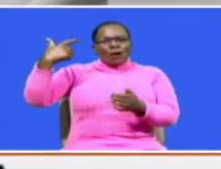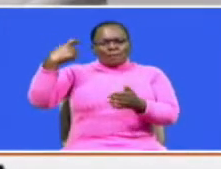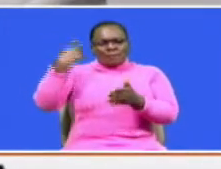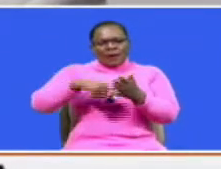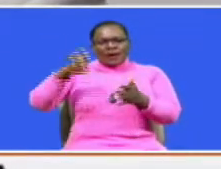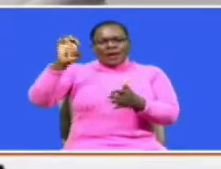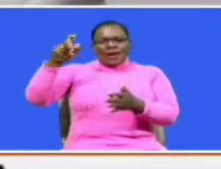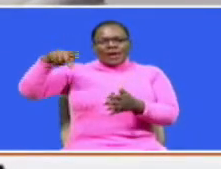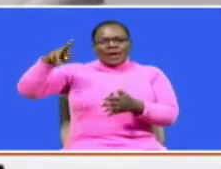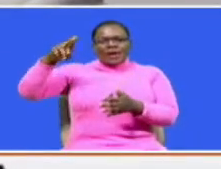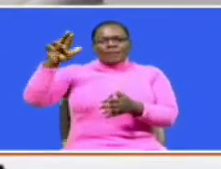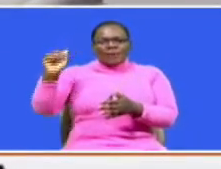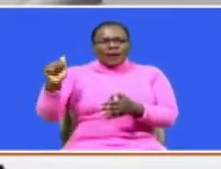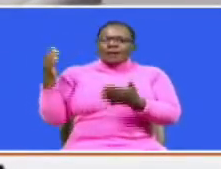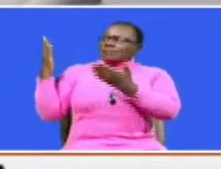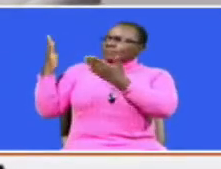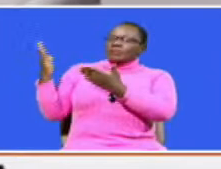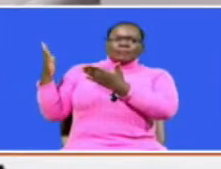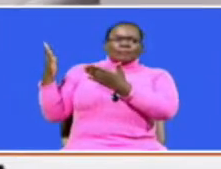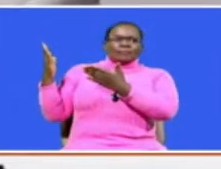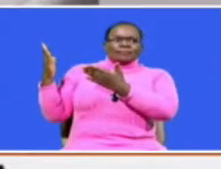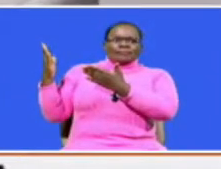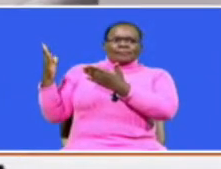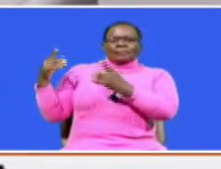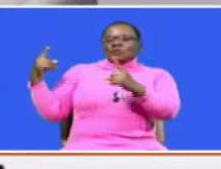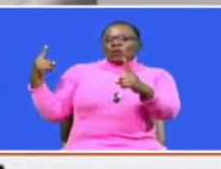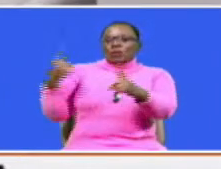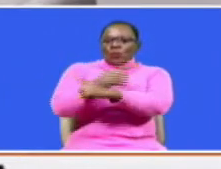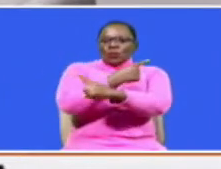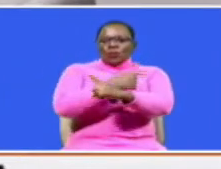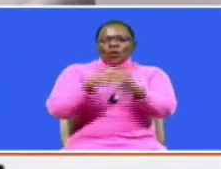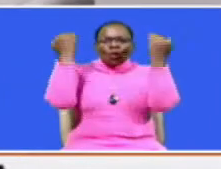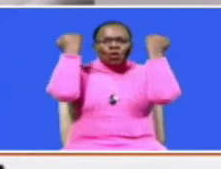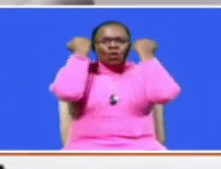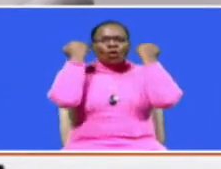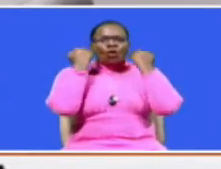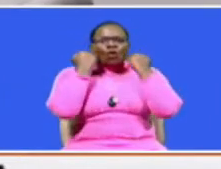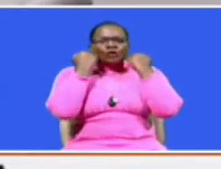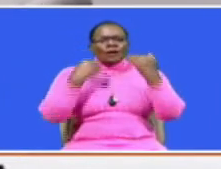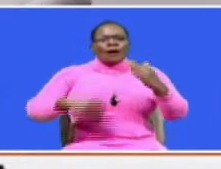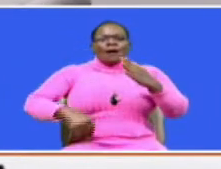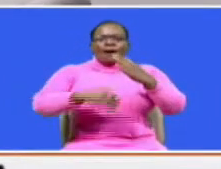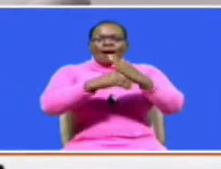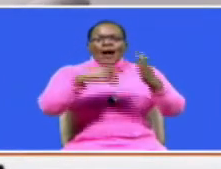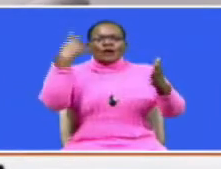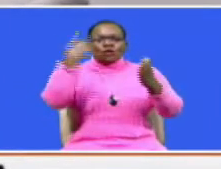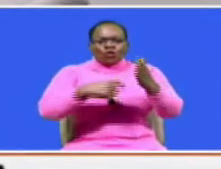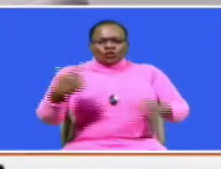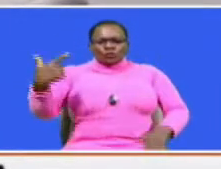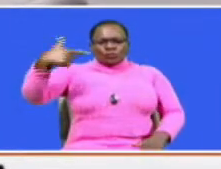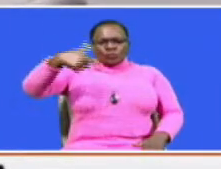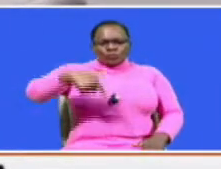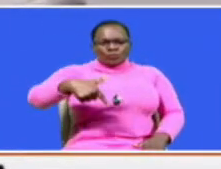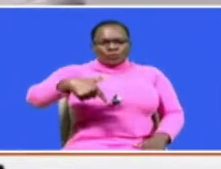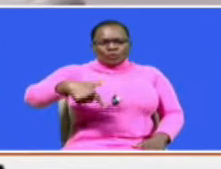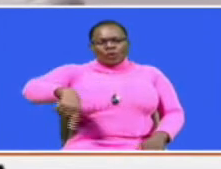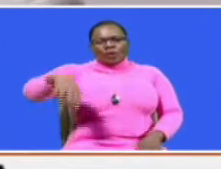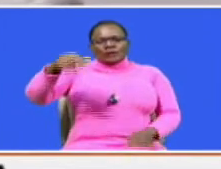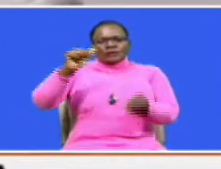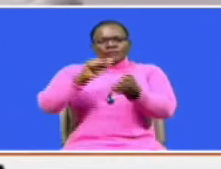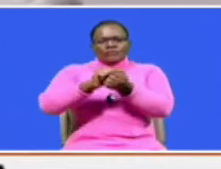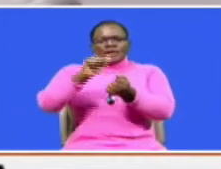EPRA Daniel Kipto apatikane kuwa alienda kinyume na mahakama kwa kuongeza bei za mafuta na takriban